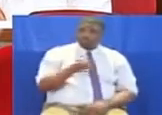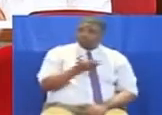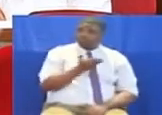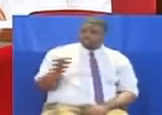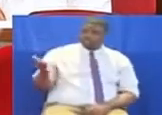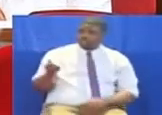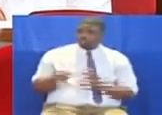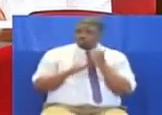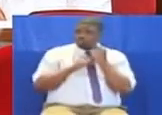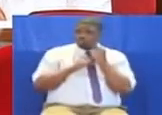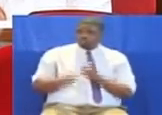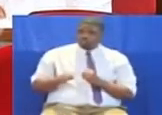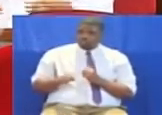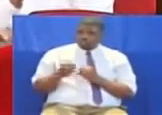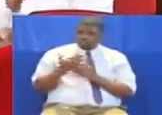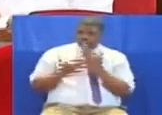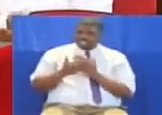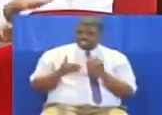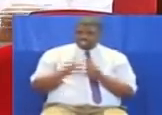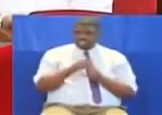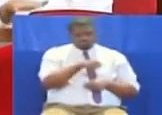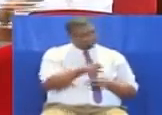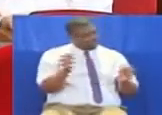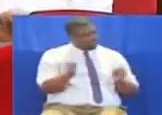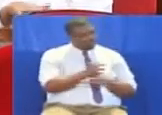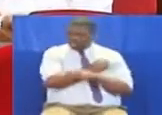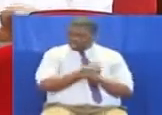kubomoa nchi. Hiyo kitu haiwezekani.